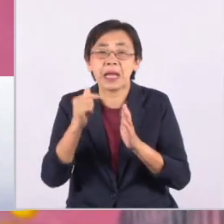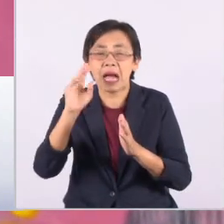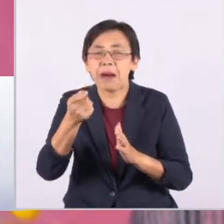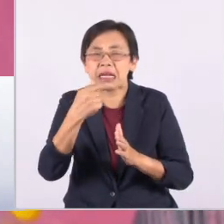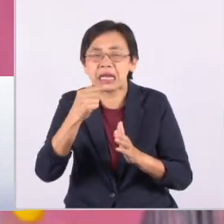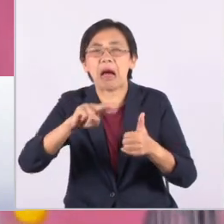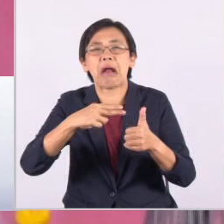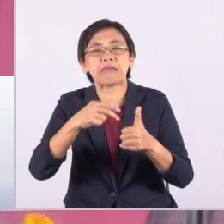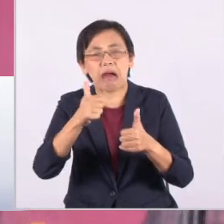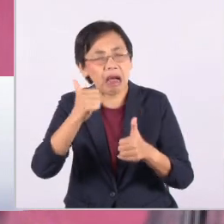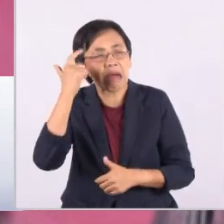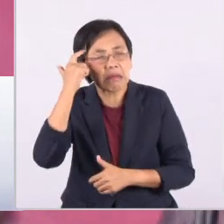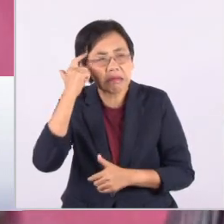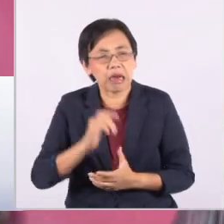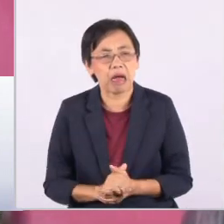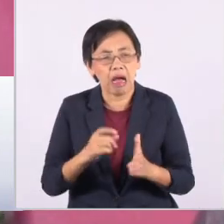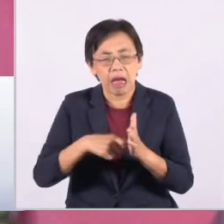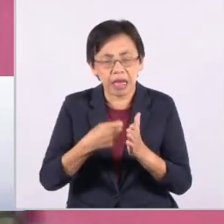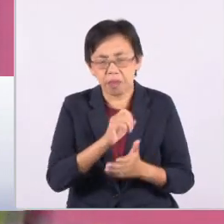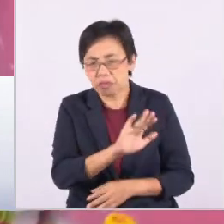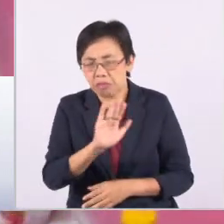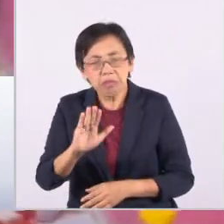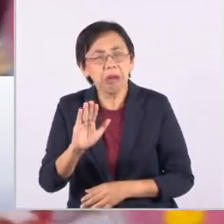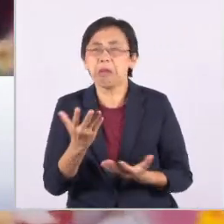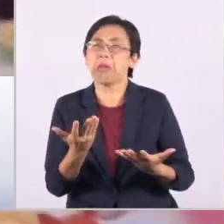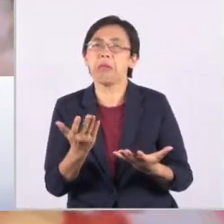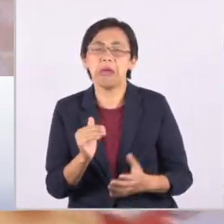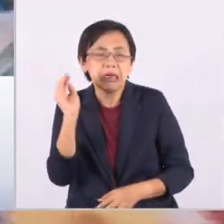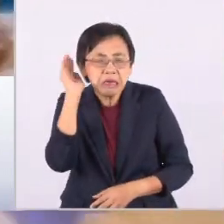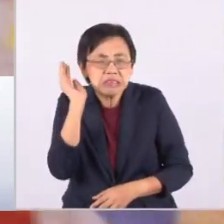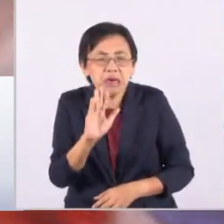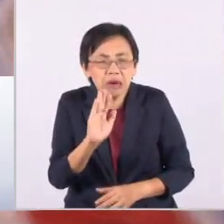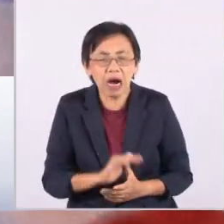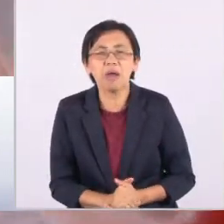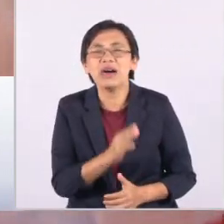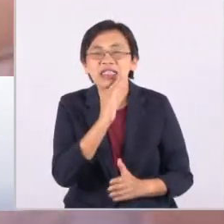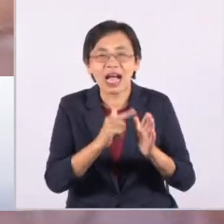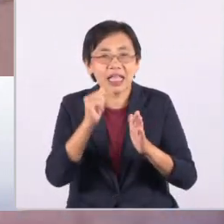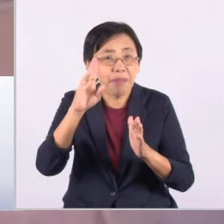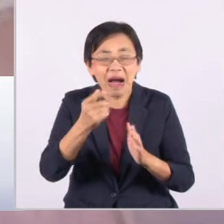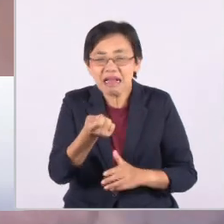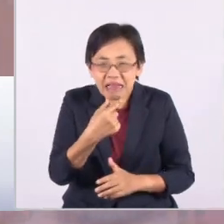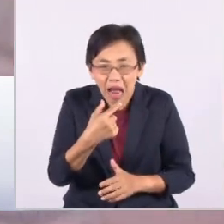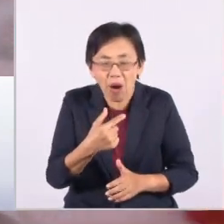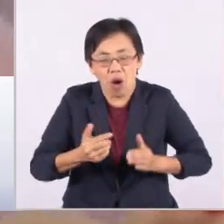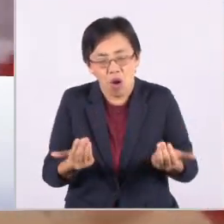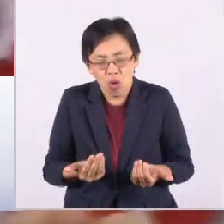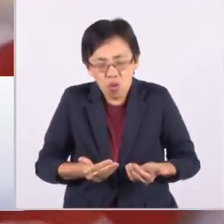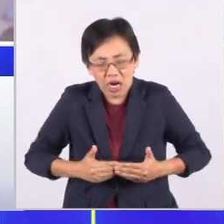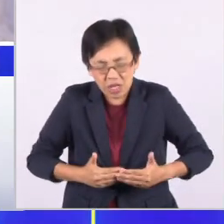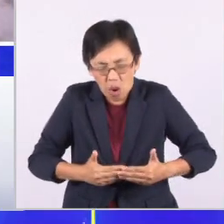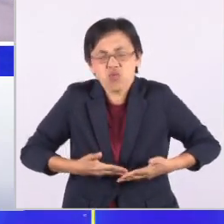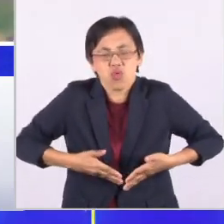รายงานข่าวเขาก็จะมีเหตุผลหรือความเชื่ออะไรของเขาอ่ะจะได้คลอดลูกง่ายอย่างนี้ยาบ้านะคะจะได้คลอดลูก